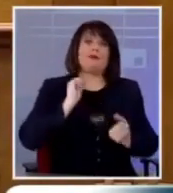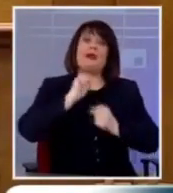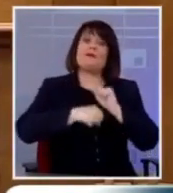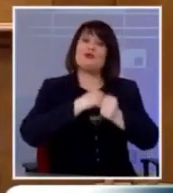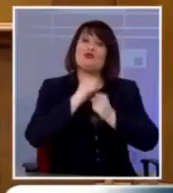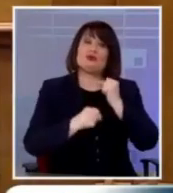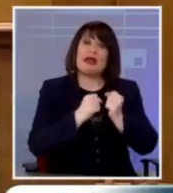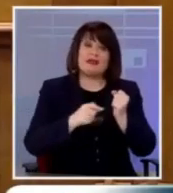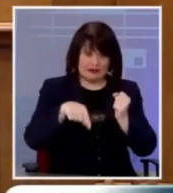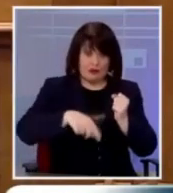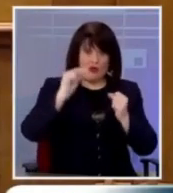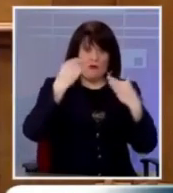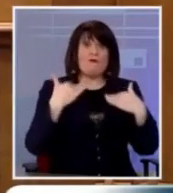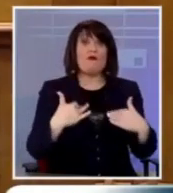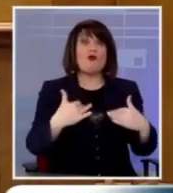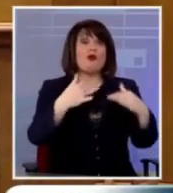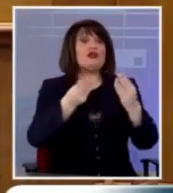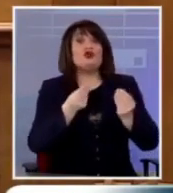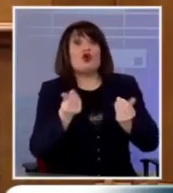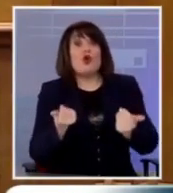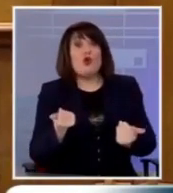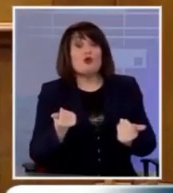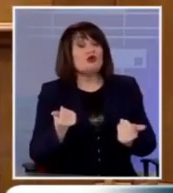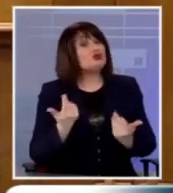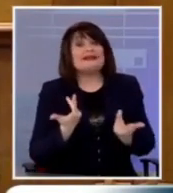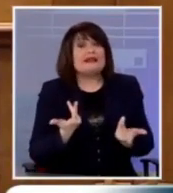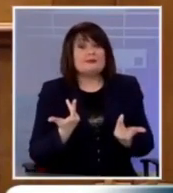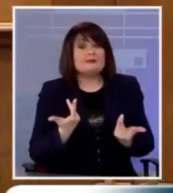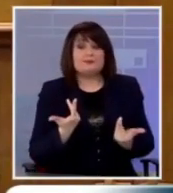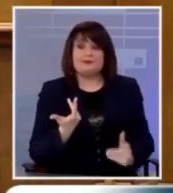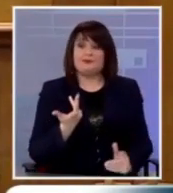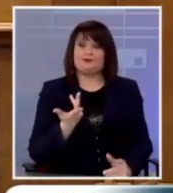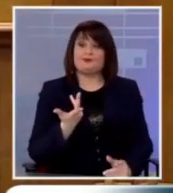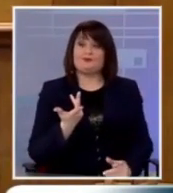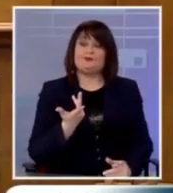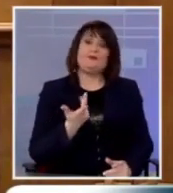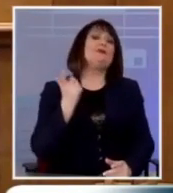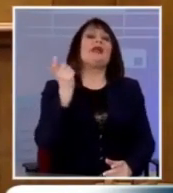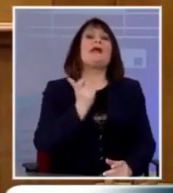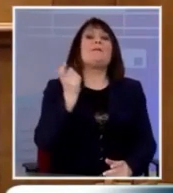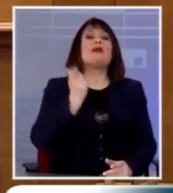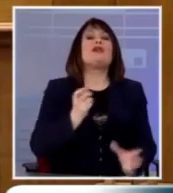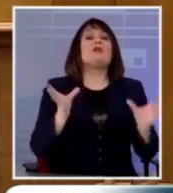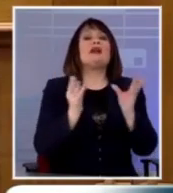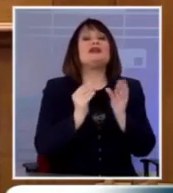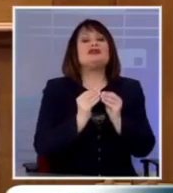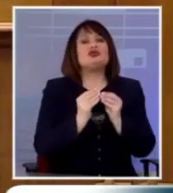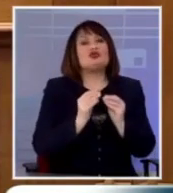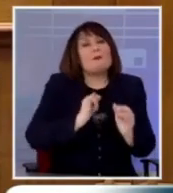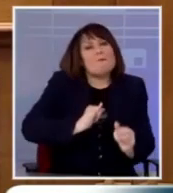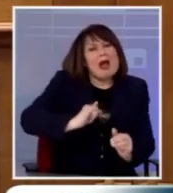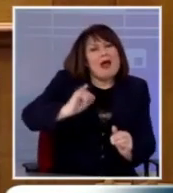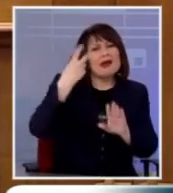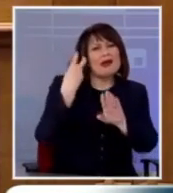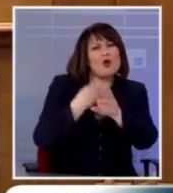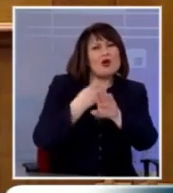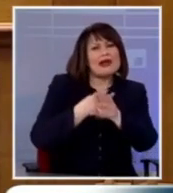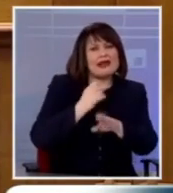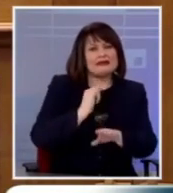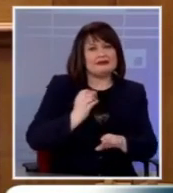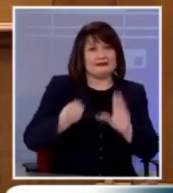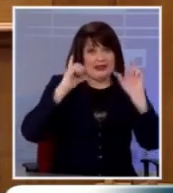την Ελληνική Βουλή να επεκταθεί το επίδομα για τις ορεινές μειονεκτικές περιοχές. Το ΠΑΣΟΚ και η